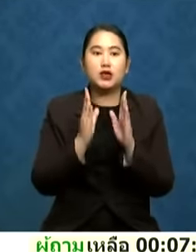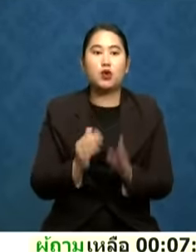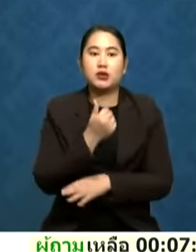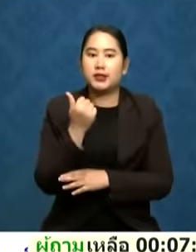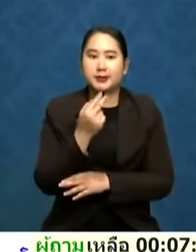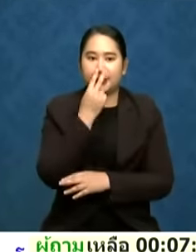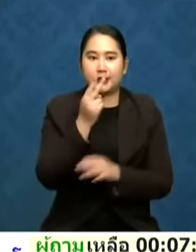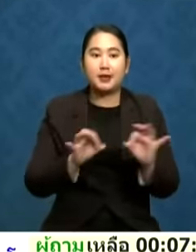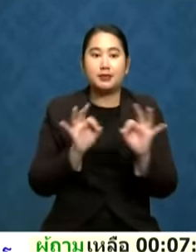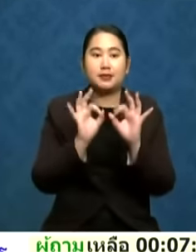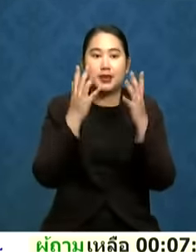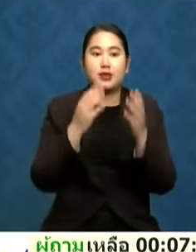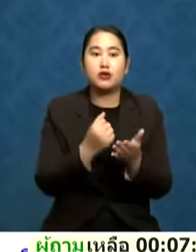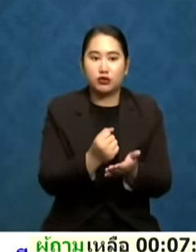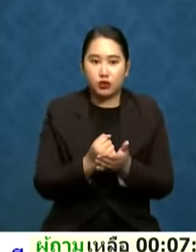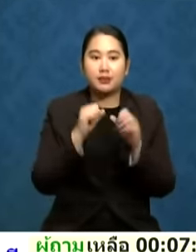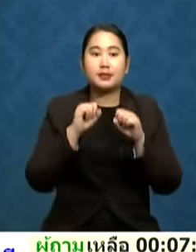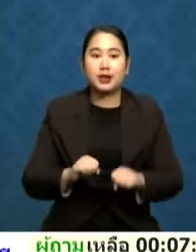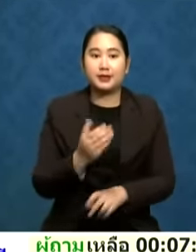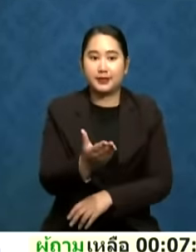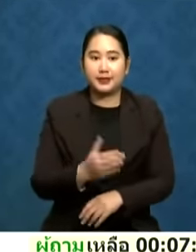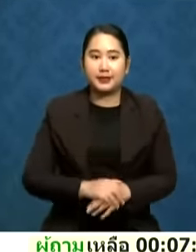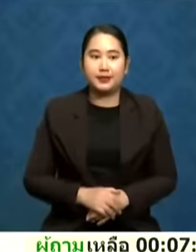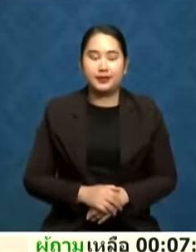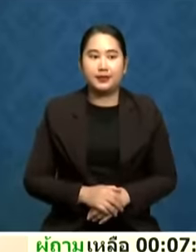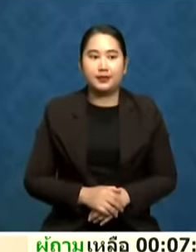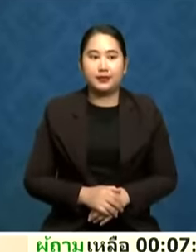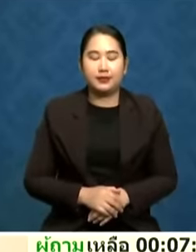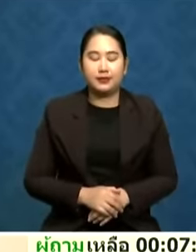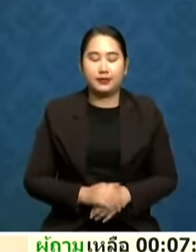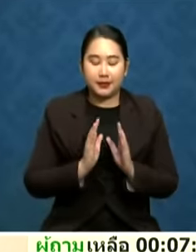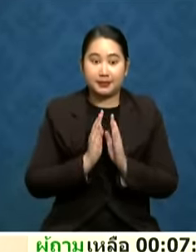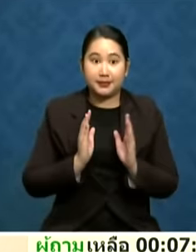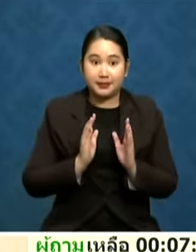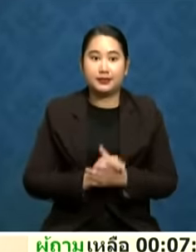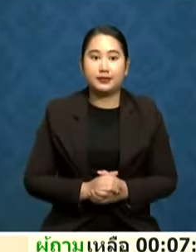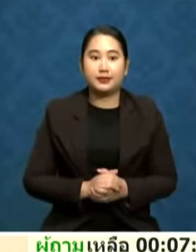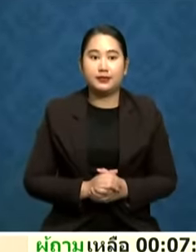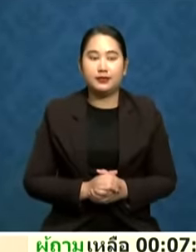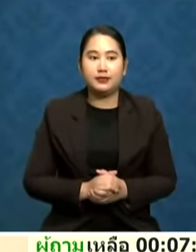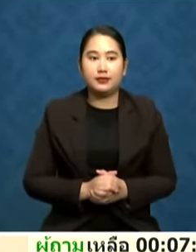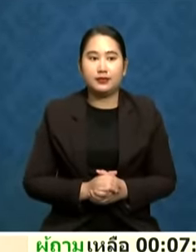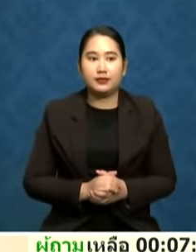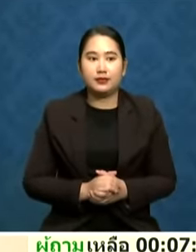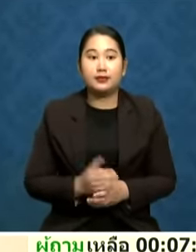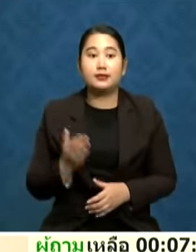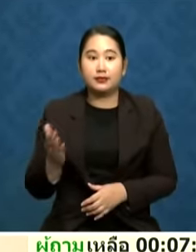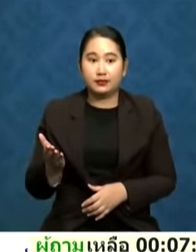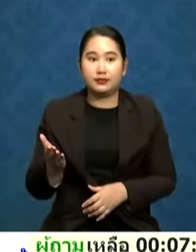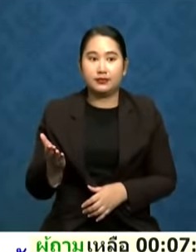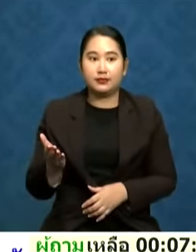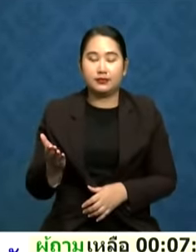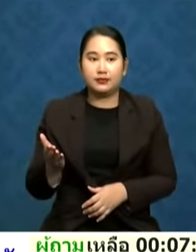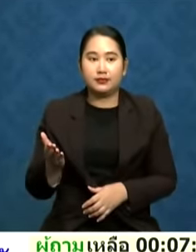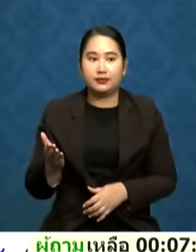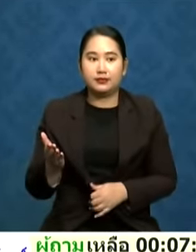เป็นขอให้ท่ประทานช่วยวทย์ชัยด้ค่ะขอบคค่ะขบคุณครับท่านผู้ตกระทุครับ